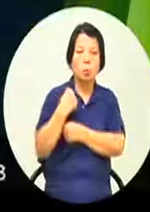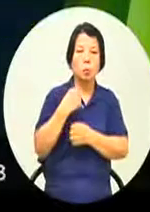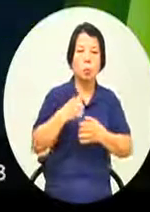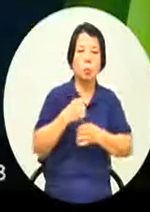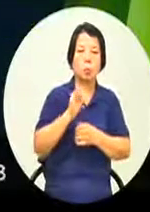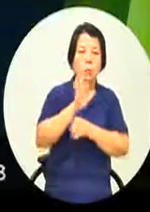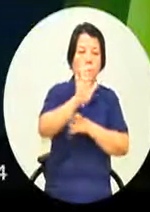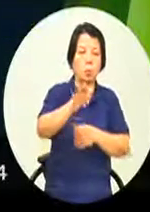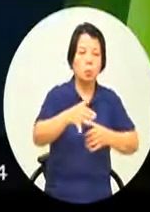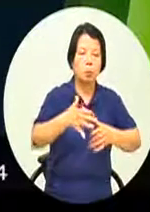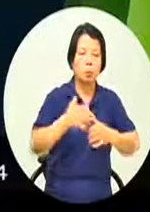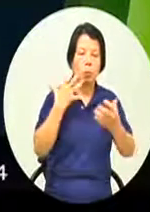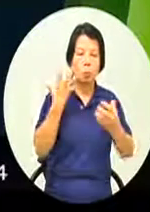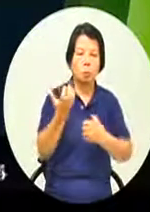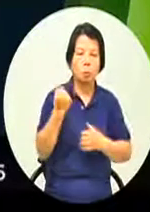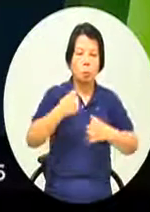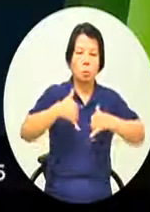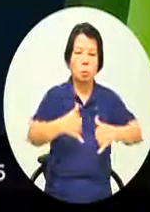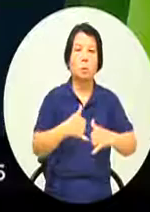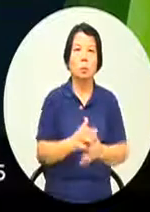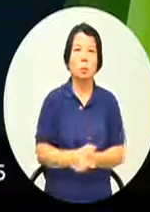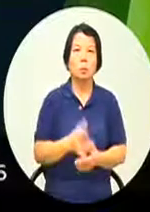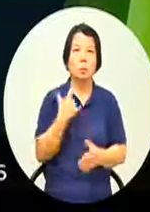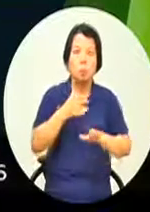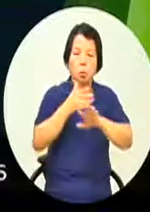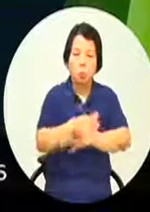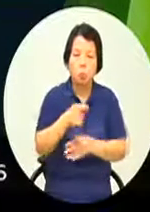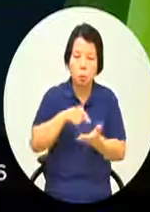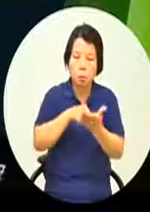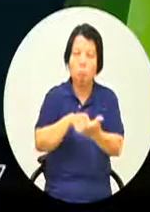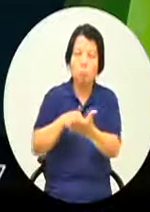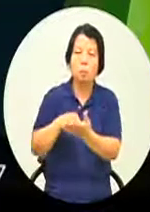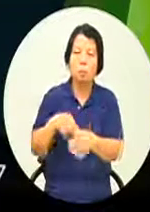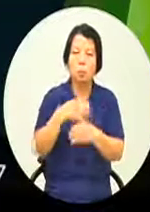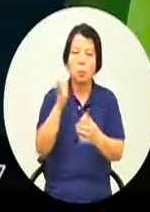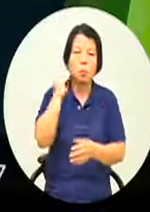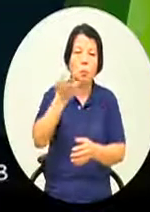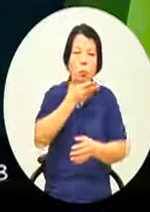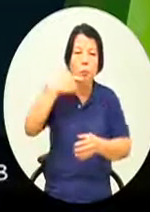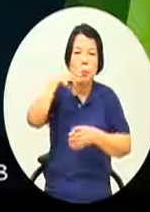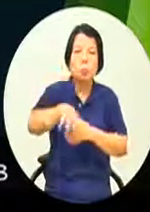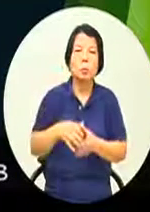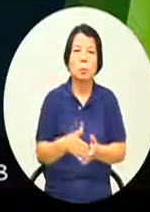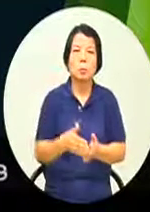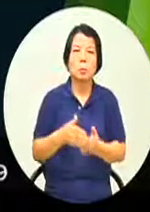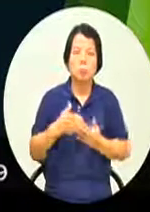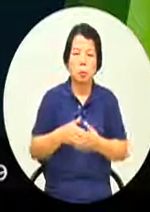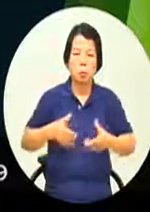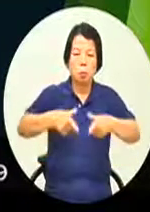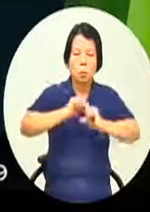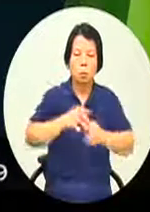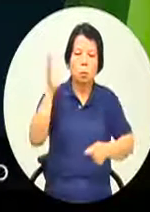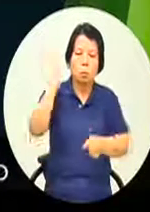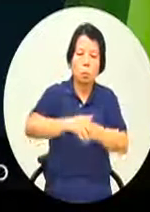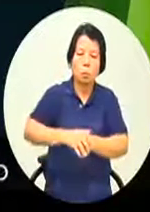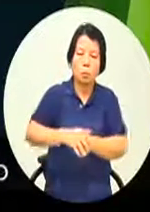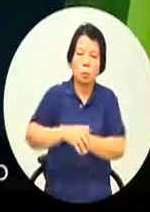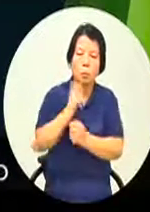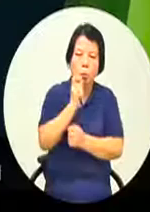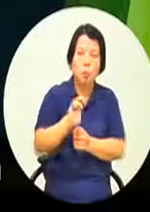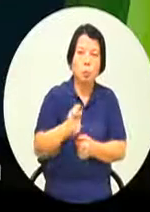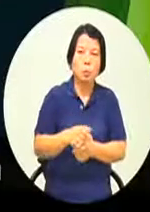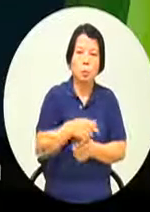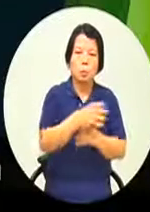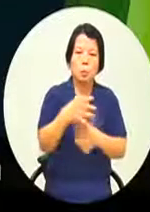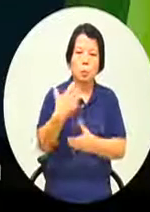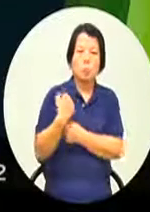那但是我们经过了一些争取哈，我也感谢水利局给我做这一些回填跟铺设 AC， 不然其实军方他